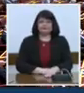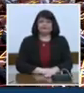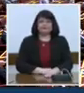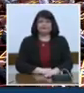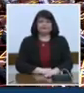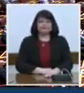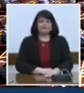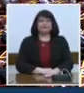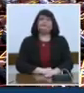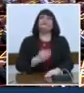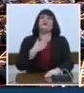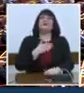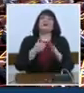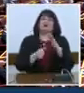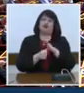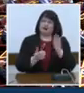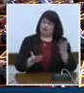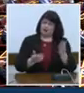Ευχαριστώ κύριε Πρόεδρε.